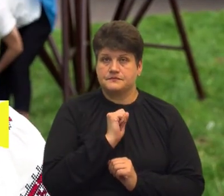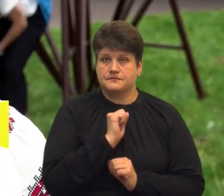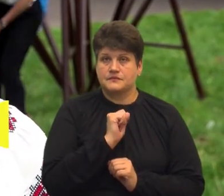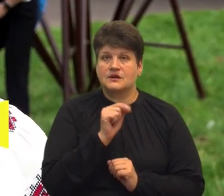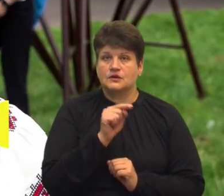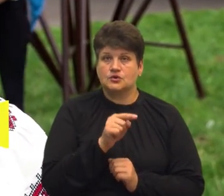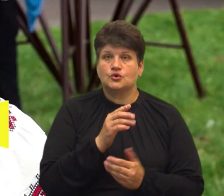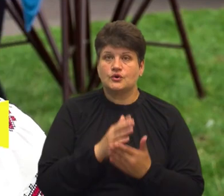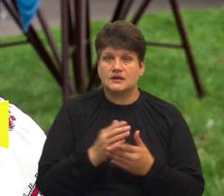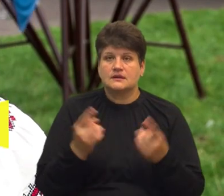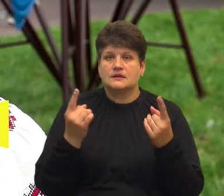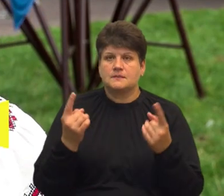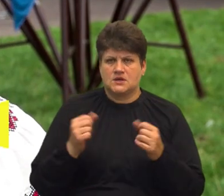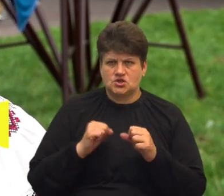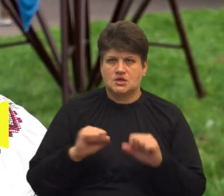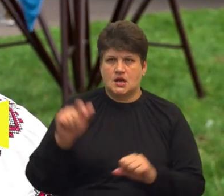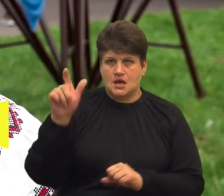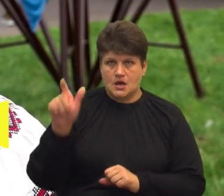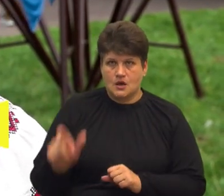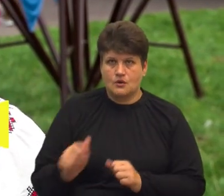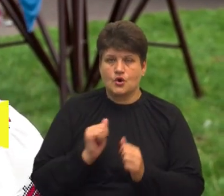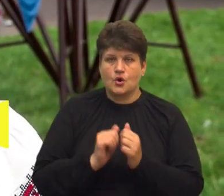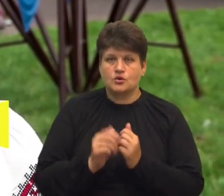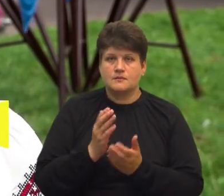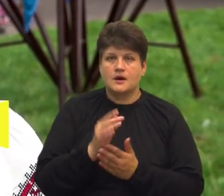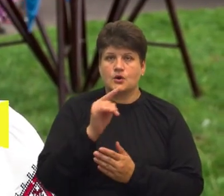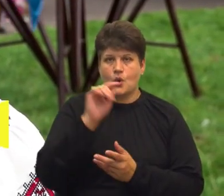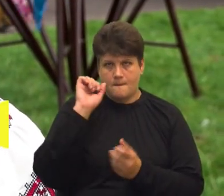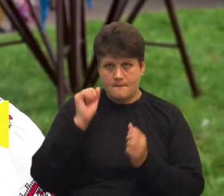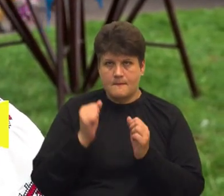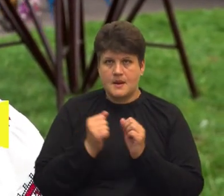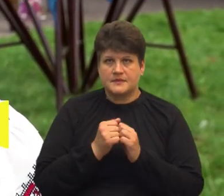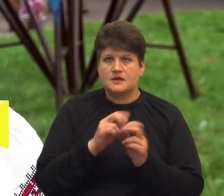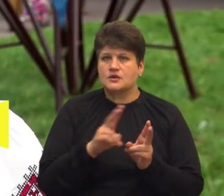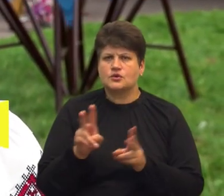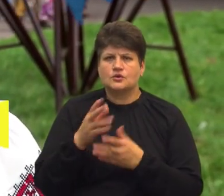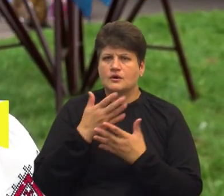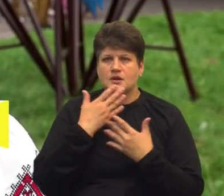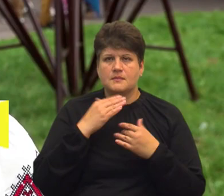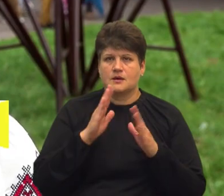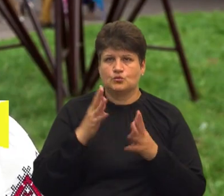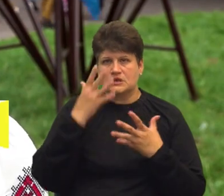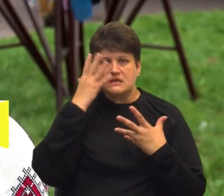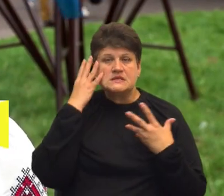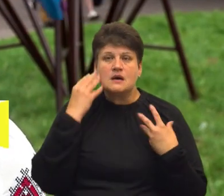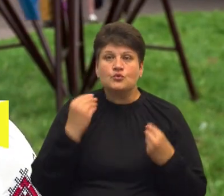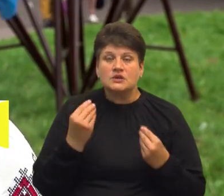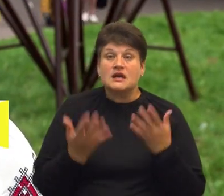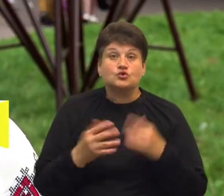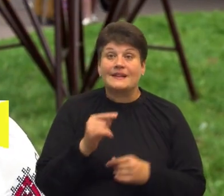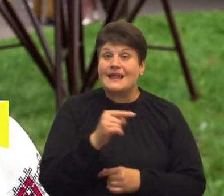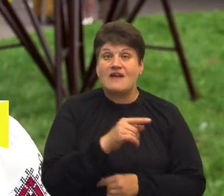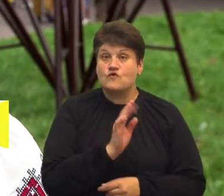найбільший герой і кожен має його пам'ятати ніхто не має бути забути бо якщо би не води